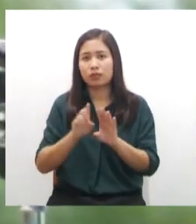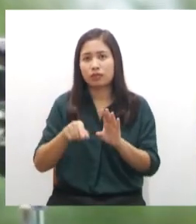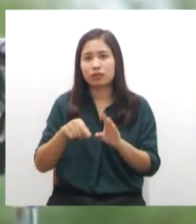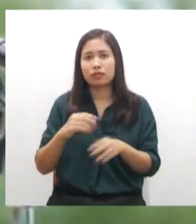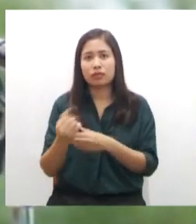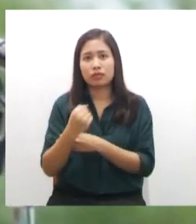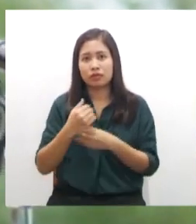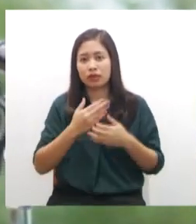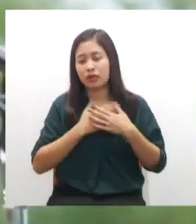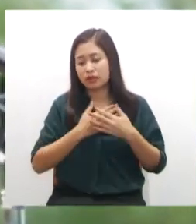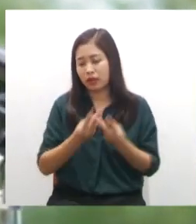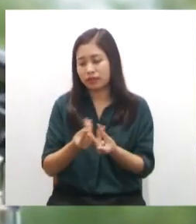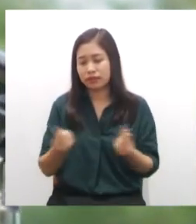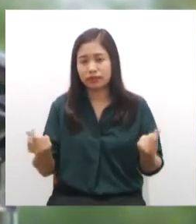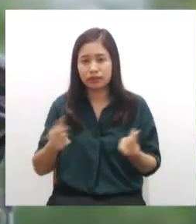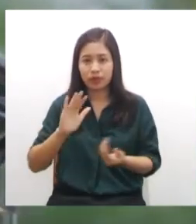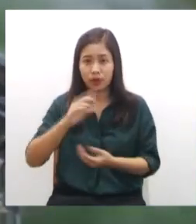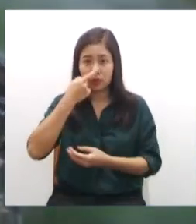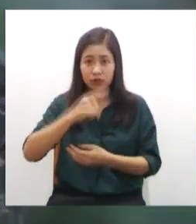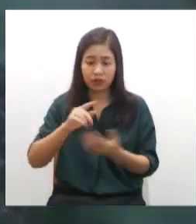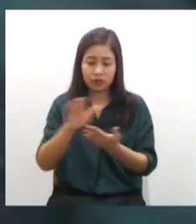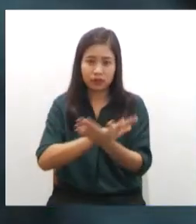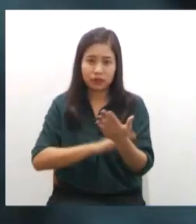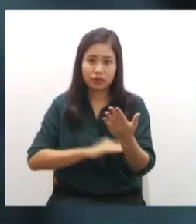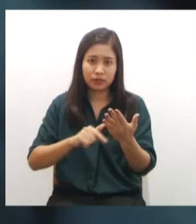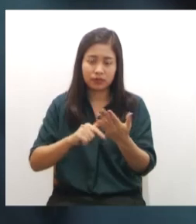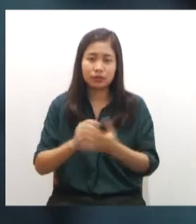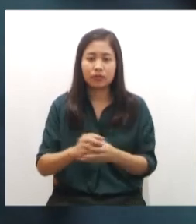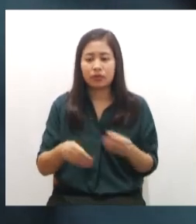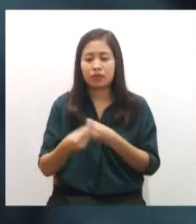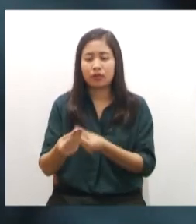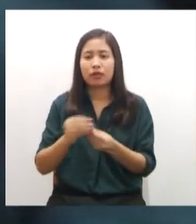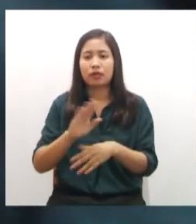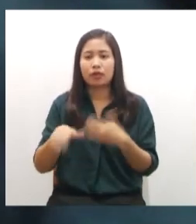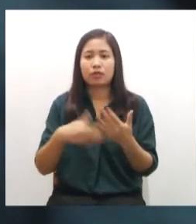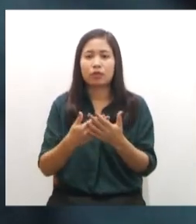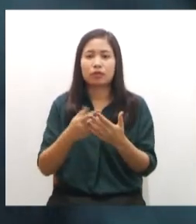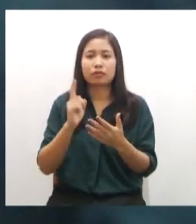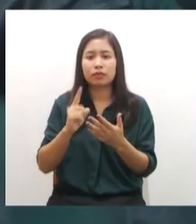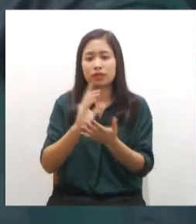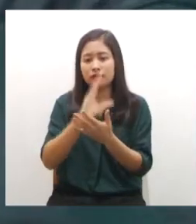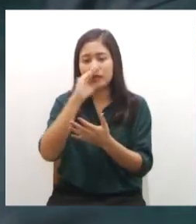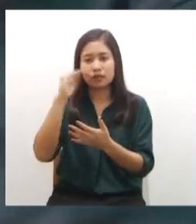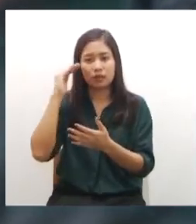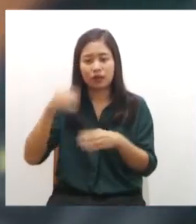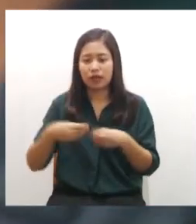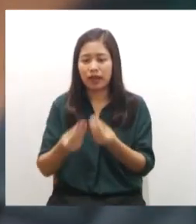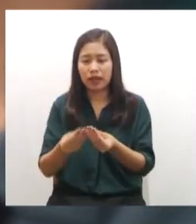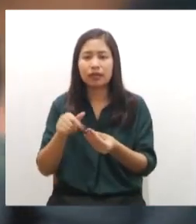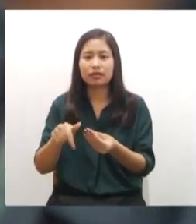การรักษาดินแดนคนทั่วไปนิยมเรียกว่ารอดอซึ่งการเรียนวิชาทห